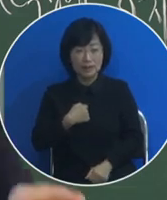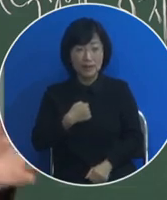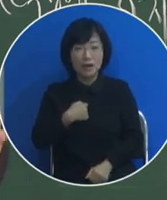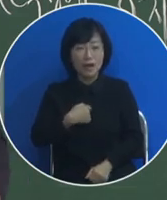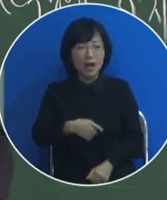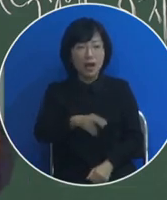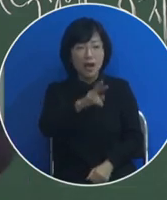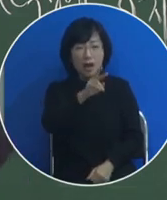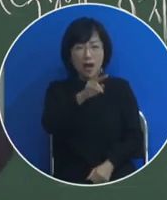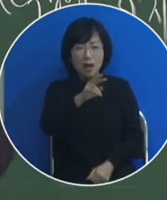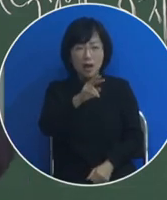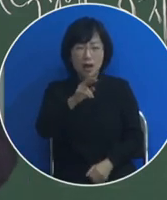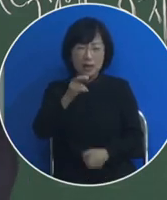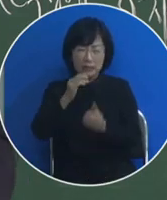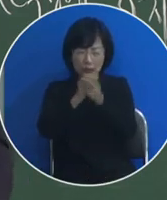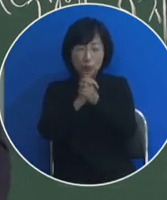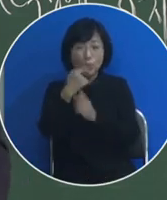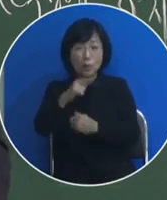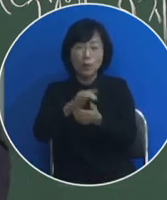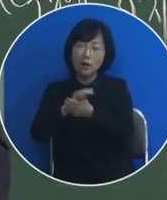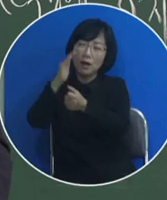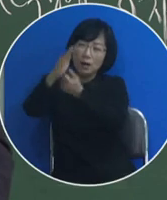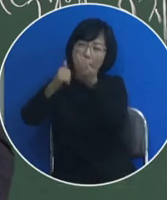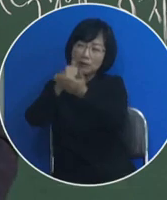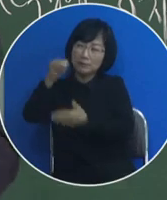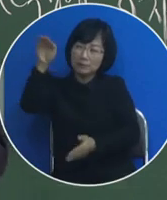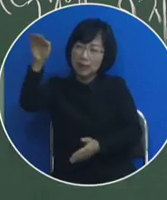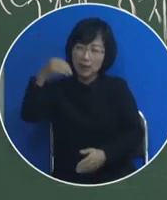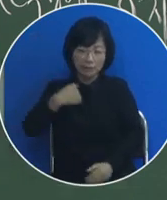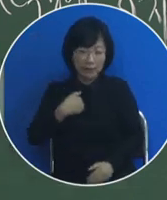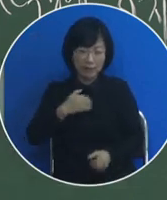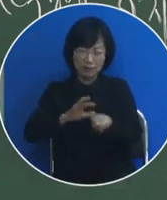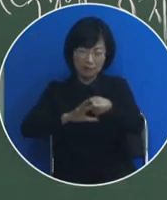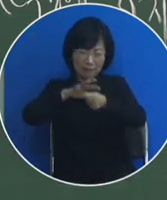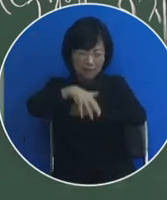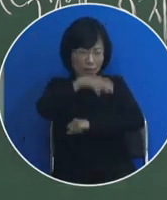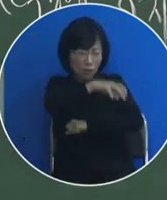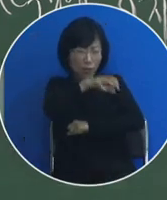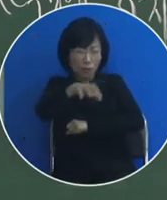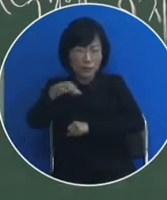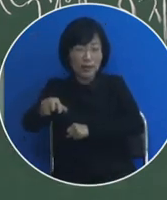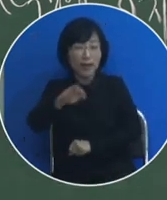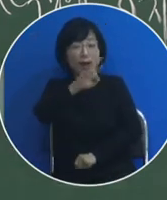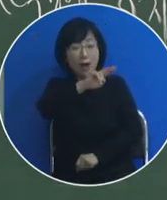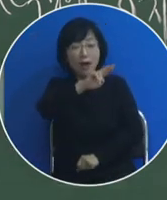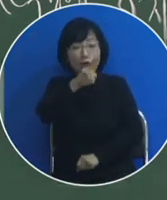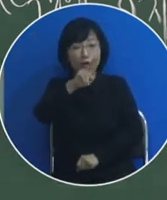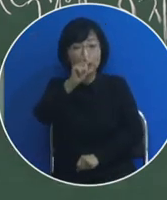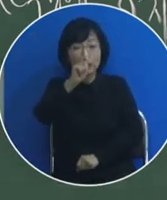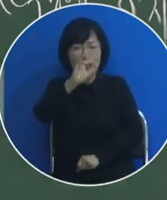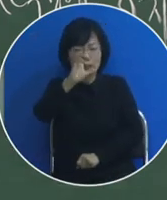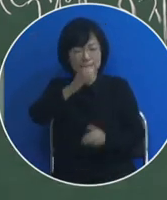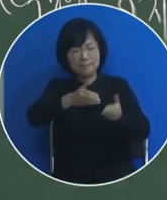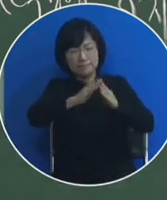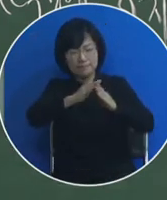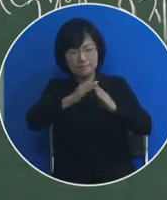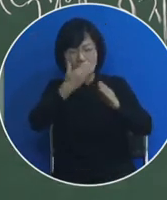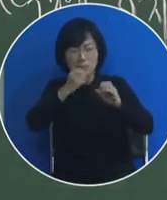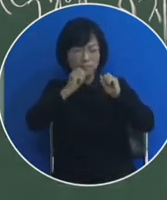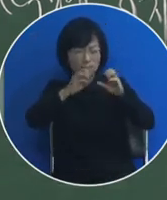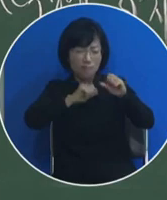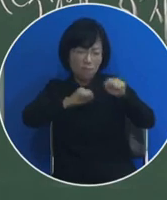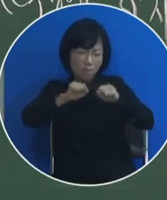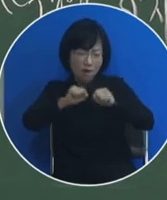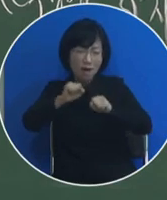있도록 하나님 나에게 힘 주옵소서. It's not that I need material wealth, but Lord, give me strength so we can raise up RETCs all over the world. 실제로 이제